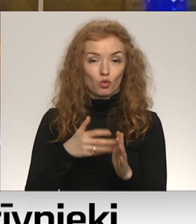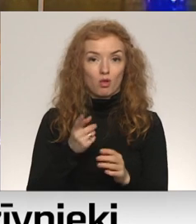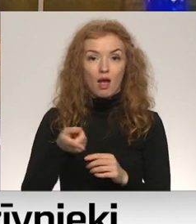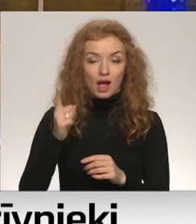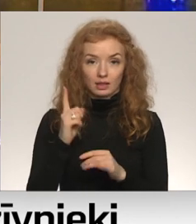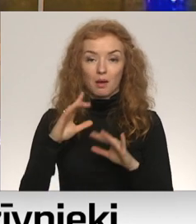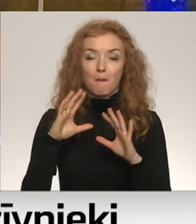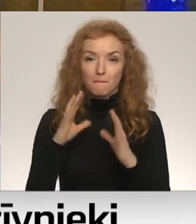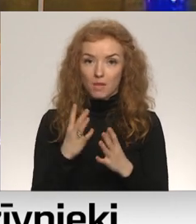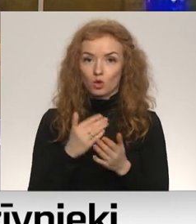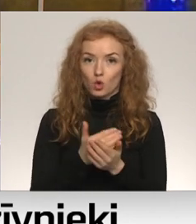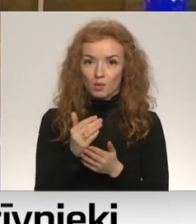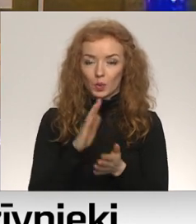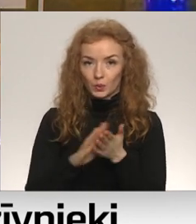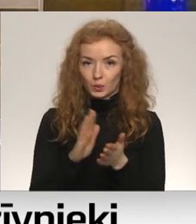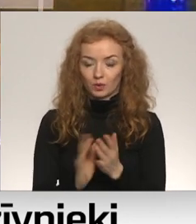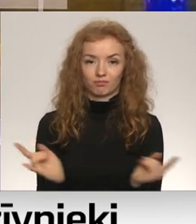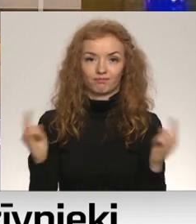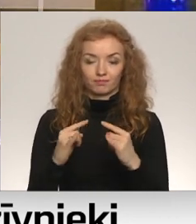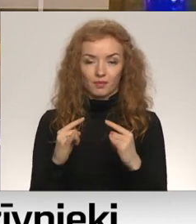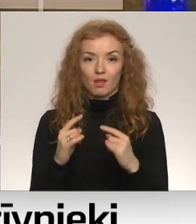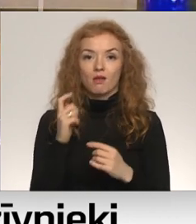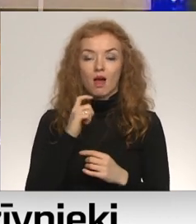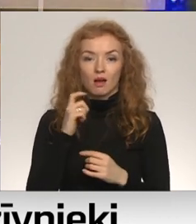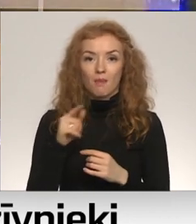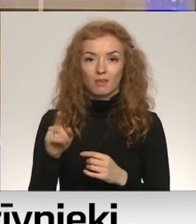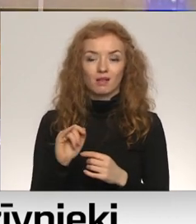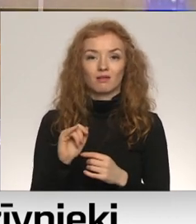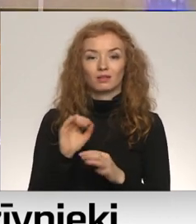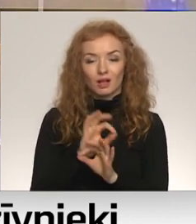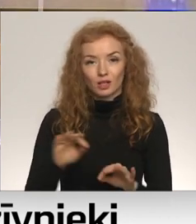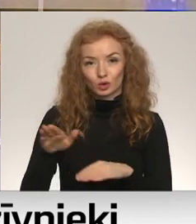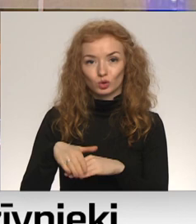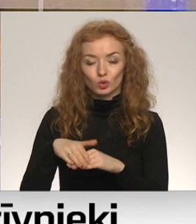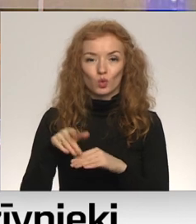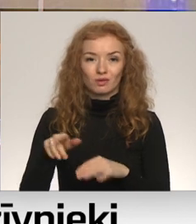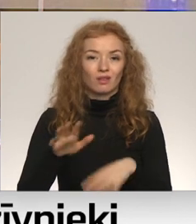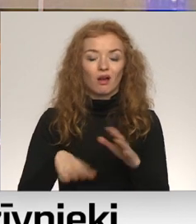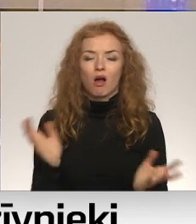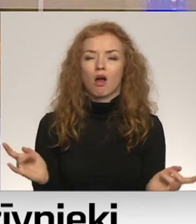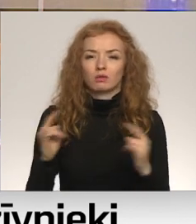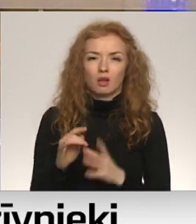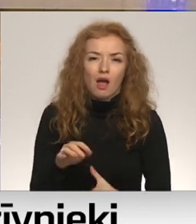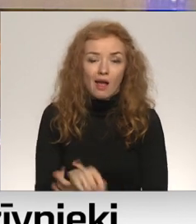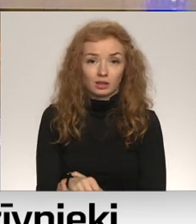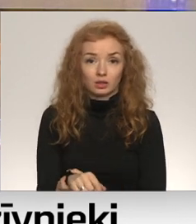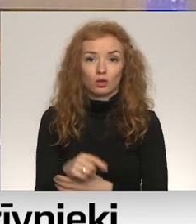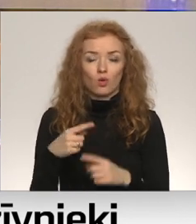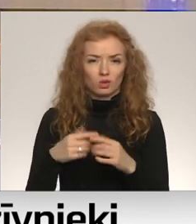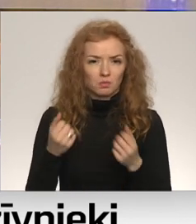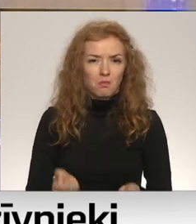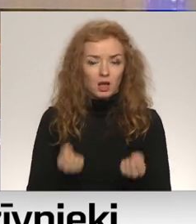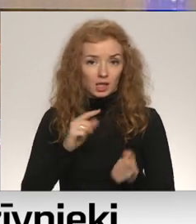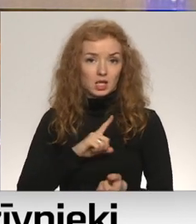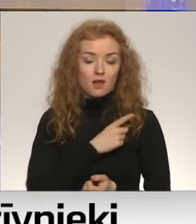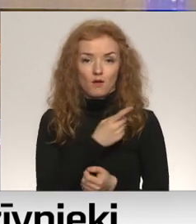tiek izmantotas. Nelaimes gadījums Jēkabpils novadā, kad zeltainā suņu meitene Esmeralda dziļi savainoja ķēpu, liecina, ka ciest no šiem nelegālajiem